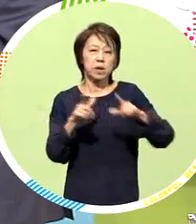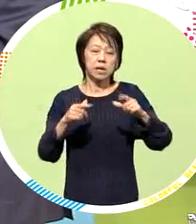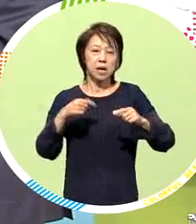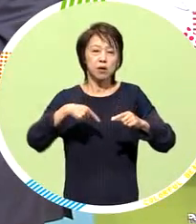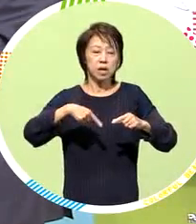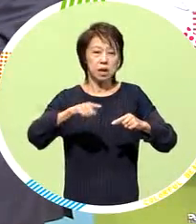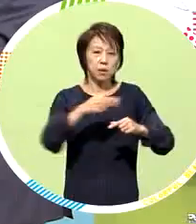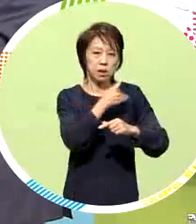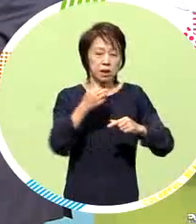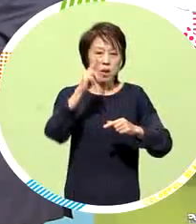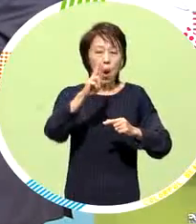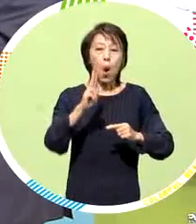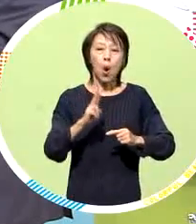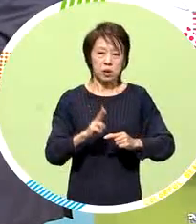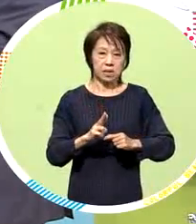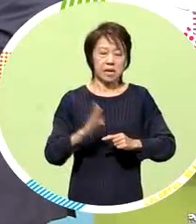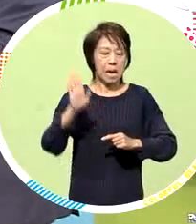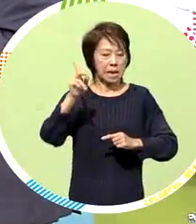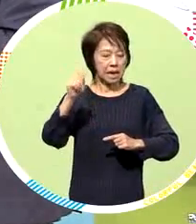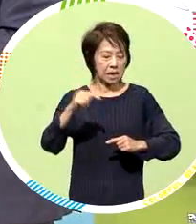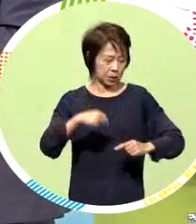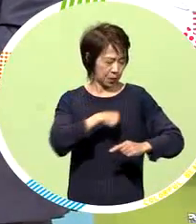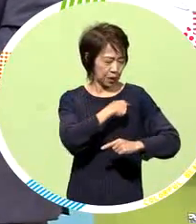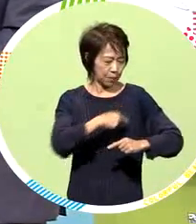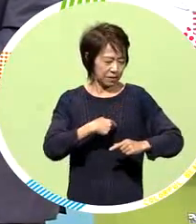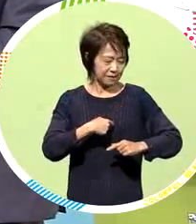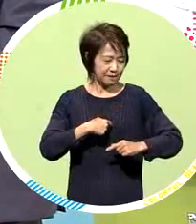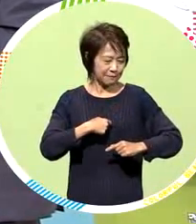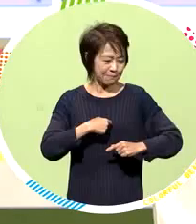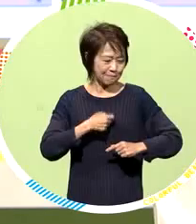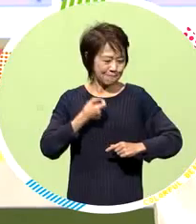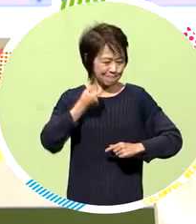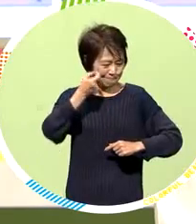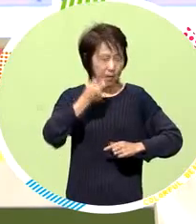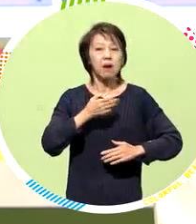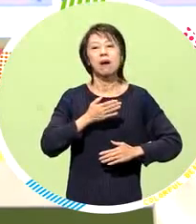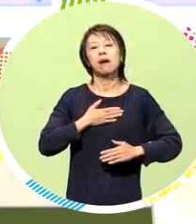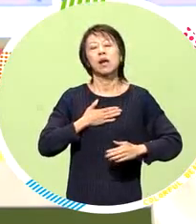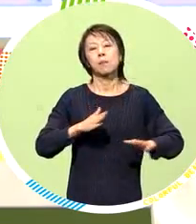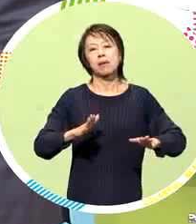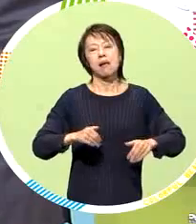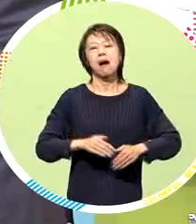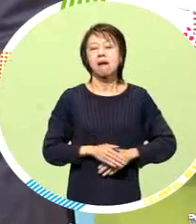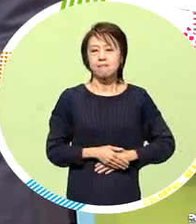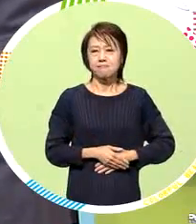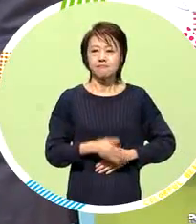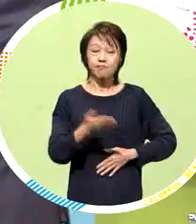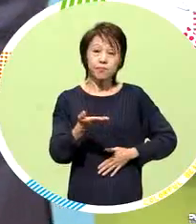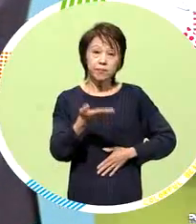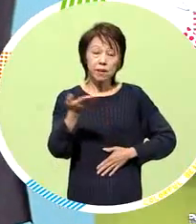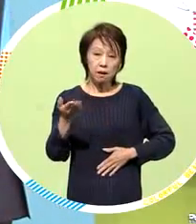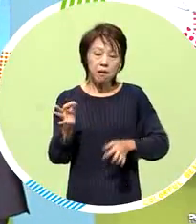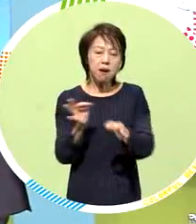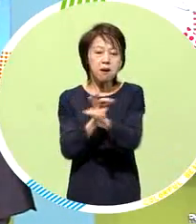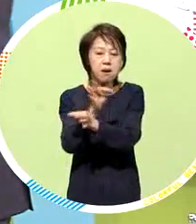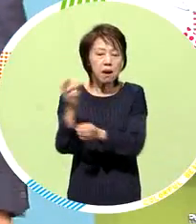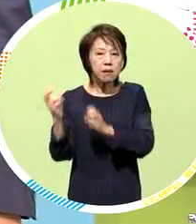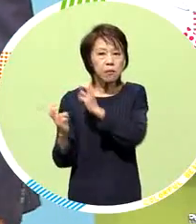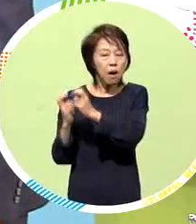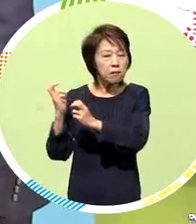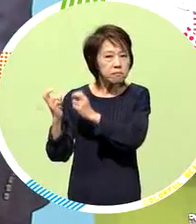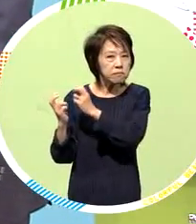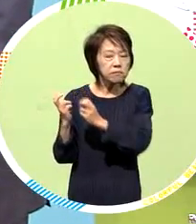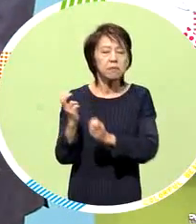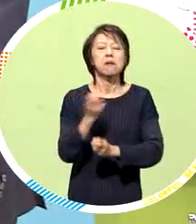ことであの神奈川県のね熱い決意を感じたわけですけれどもさぁ続いては経済のエンジンに入ってくれる